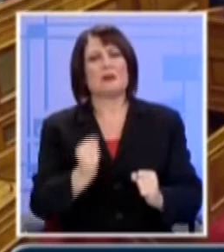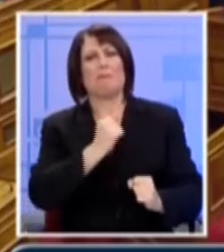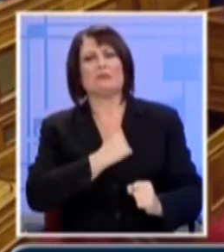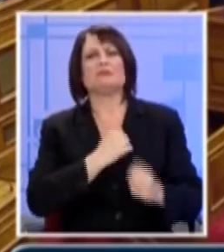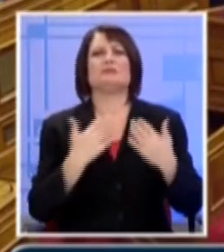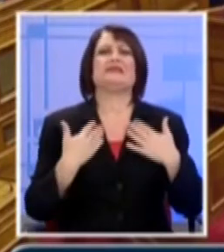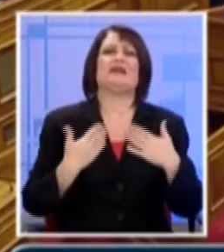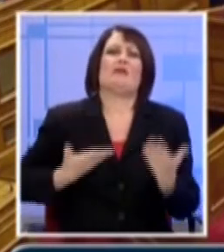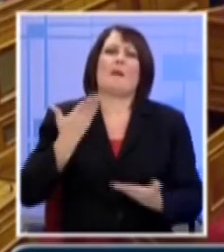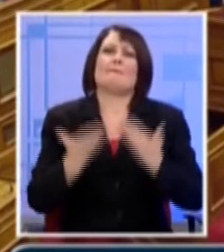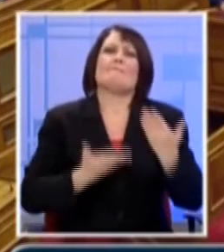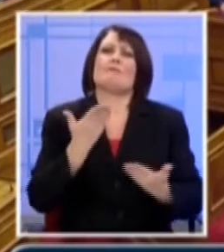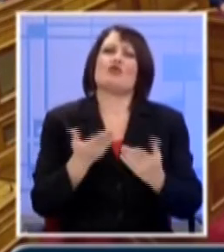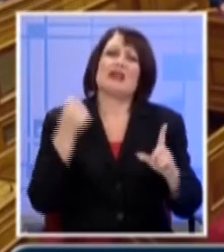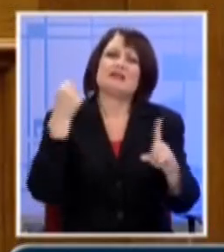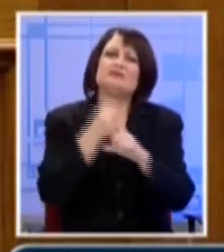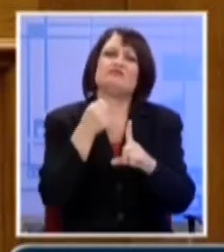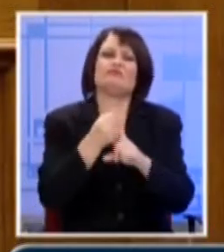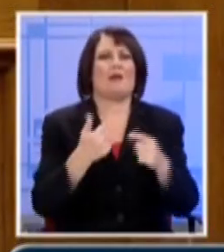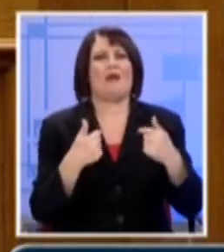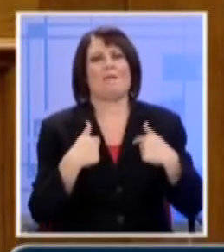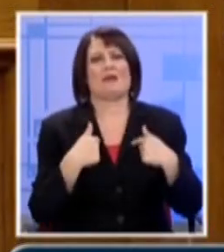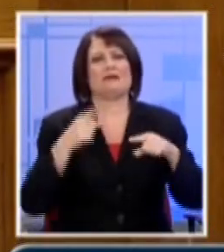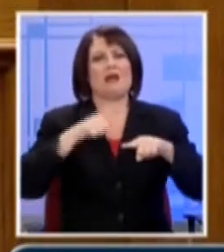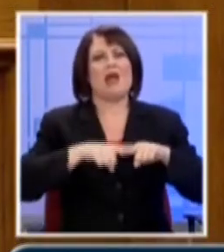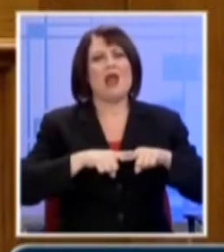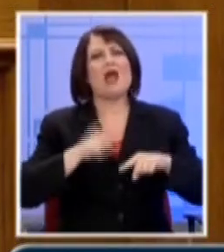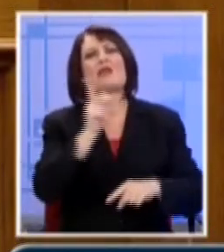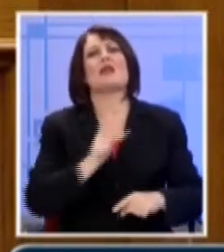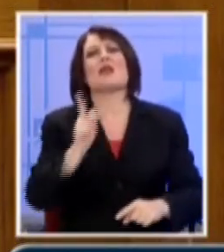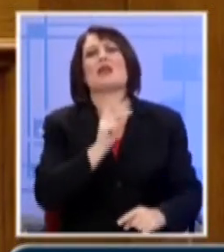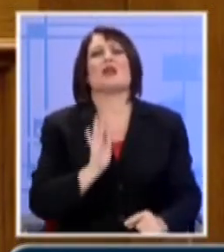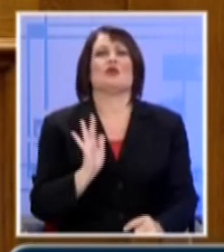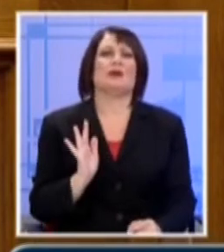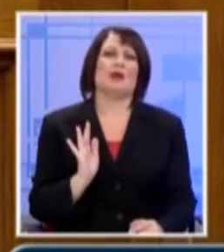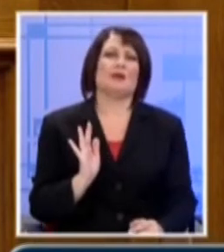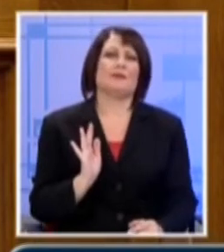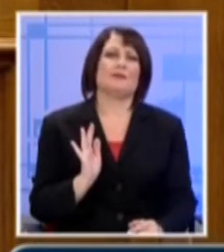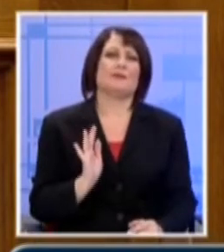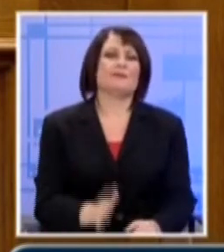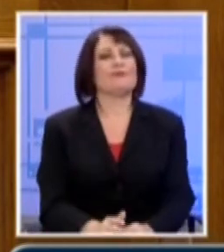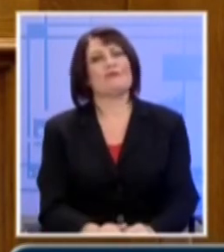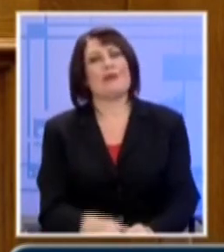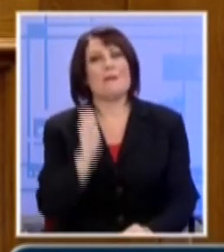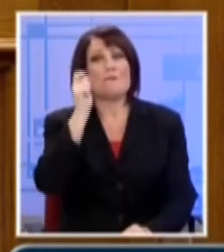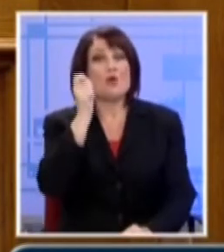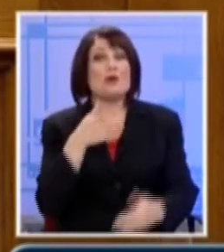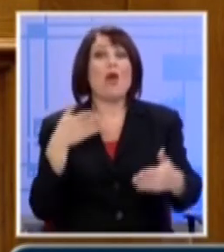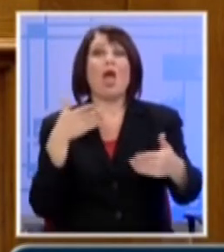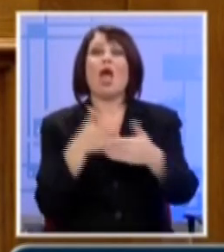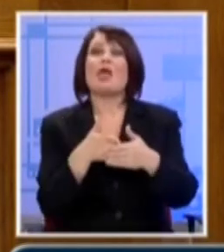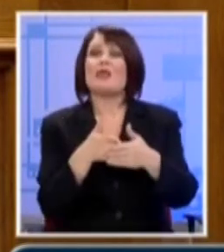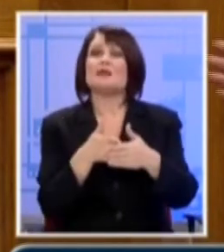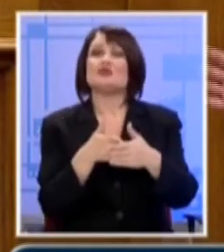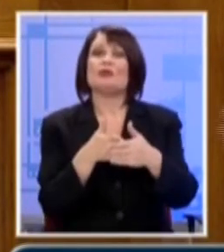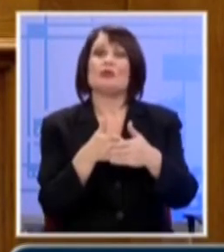τις δικές μας προτάσεις και διεκδικήσεις για την Ελλάδα και την κοινωνία. Το πολιτικό αδιέξοδο